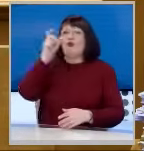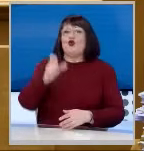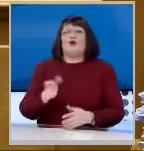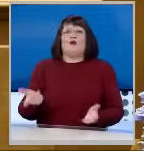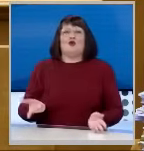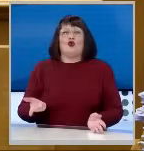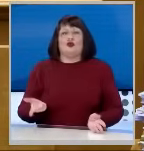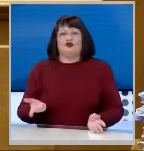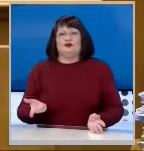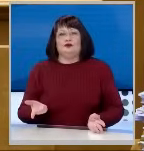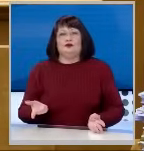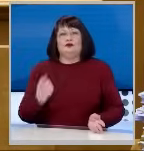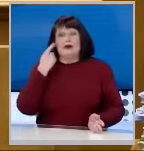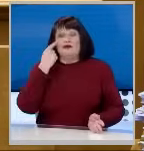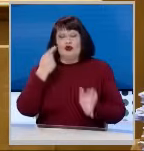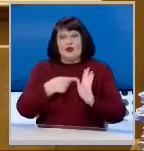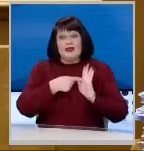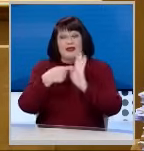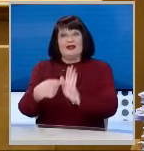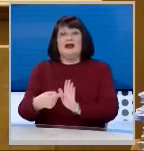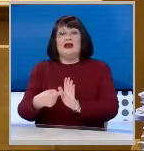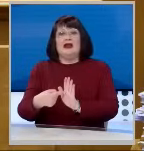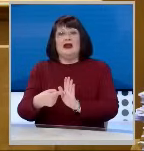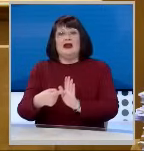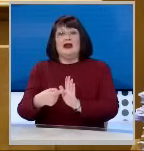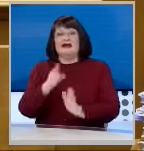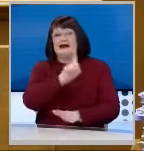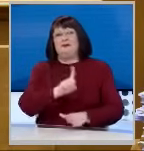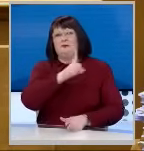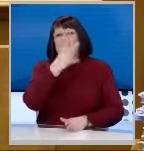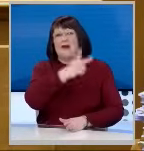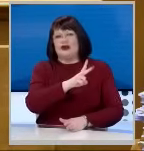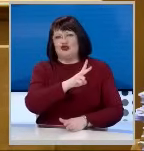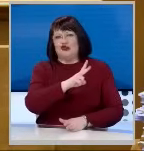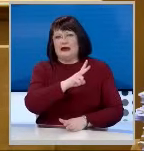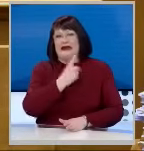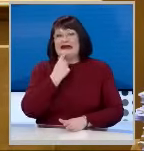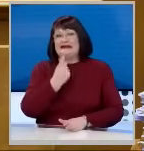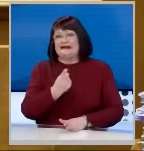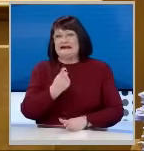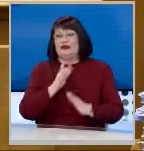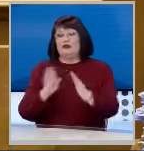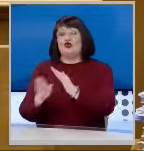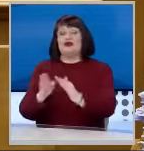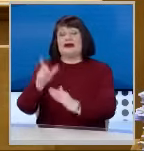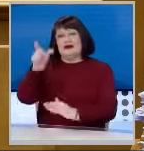και αυτό αντικατοπτρίζει τη γραμμή του κυρίου μητσοτάκη προστατεύστε